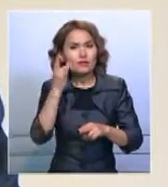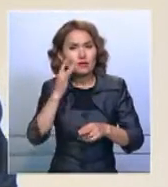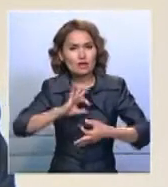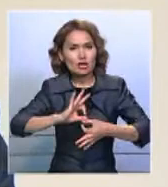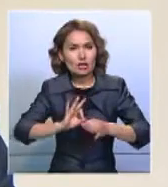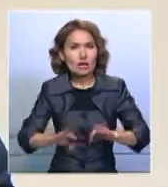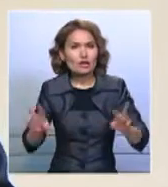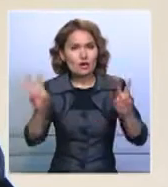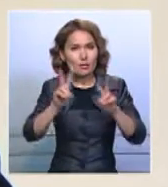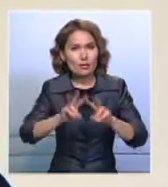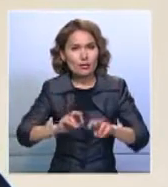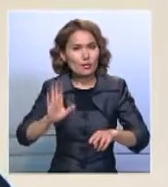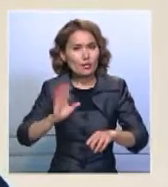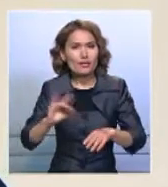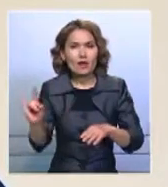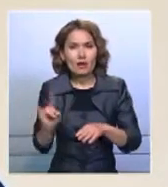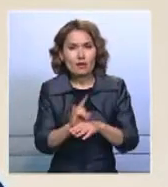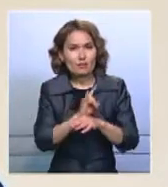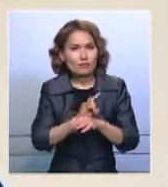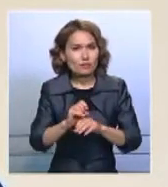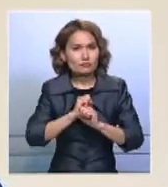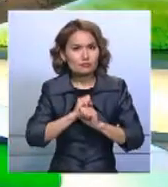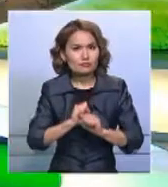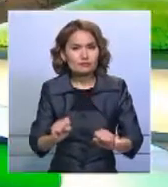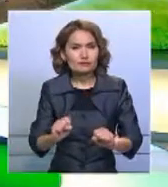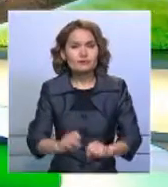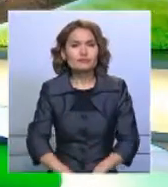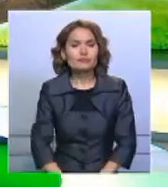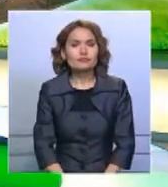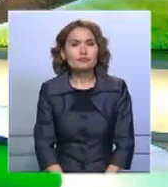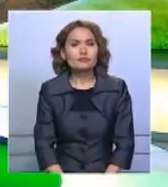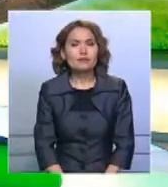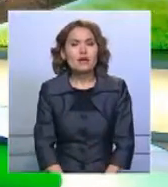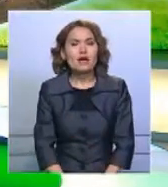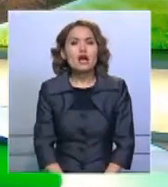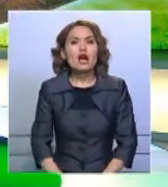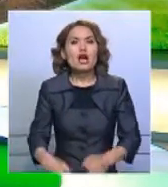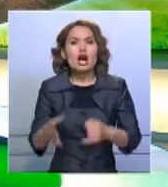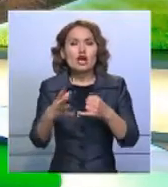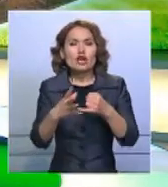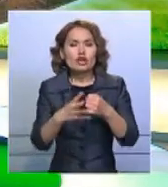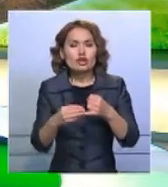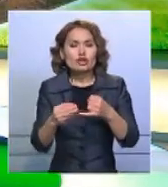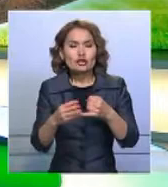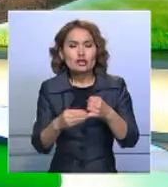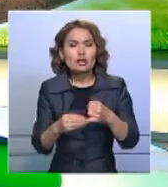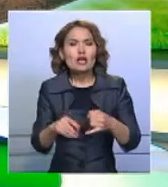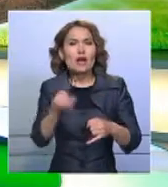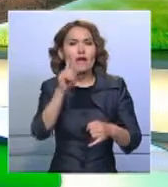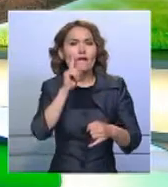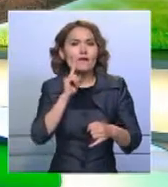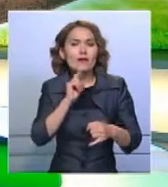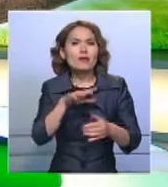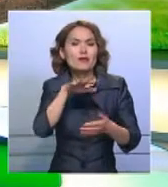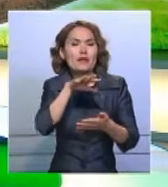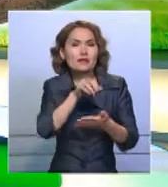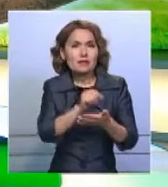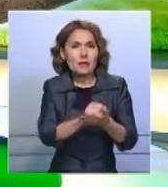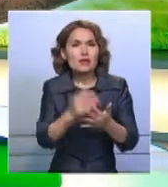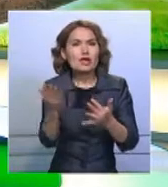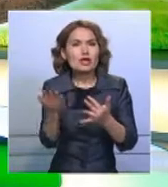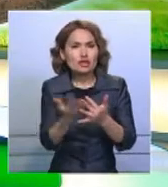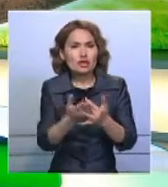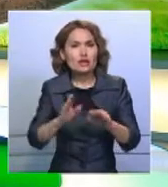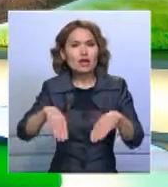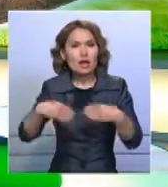іске асыруды қамтамасыз ету қажет. Жалға алынған жер телімдерін сатып алу үшін жеңілдіктер қаралады. Дегенмен